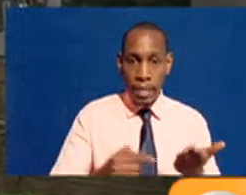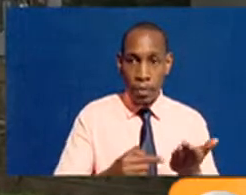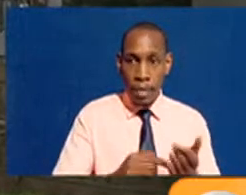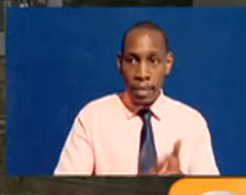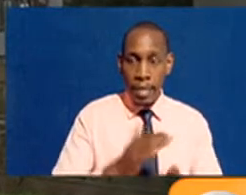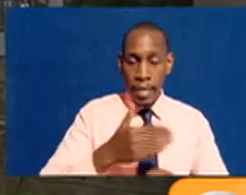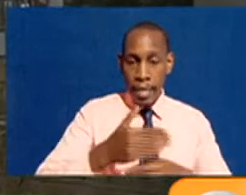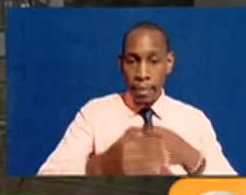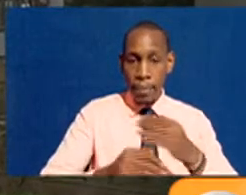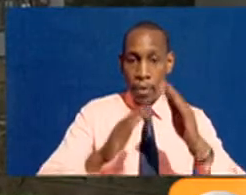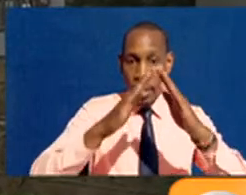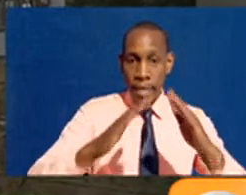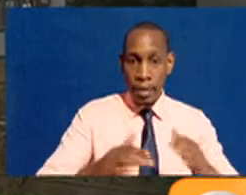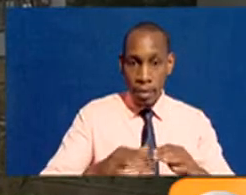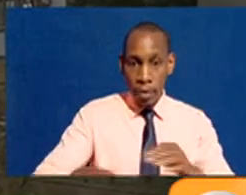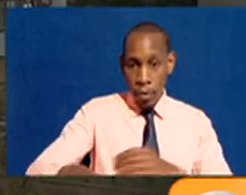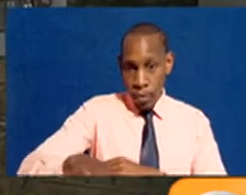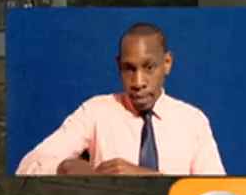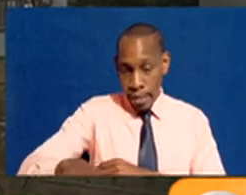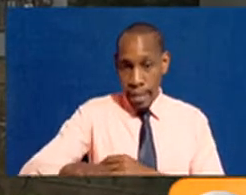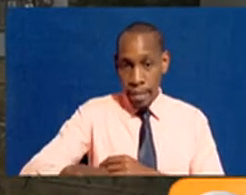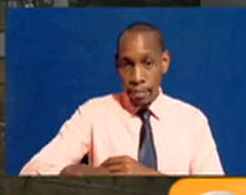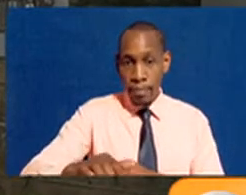Ninajengea nyumba kwa site.